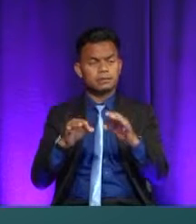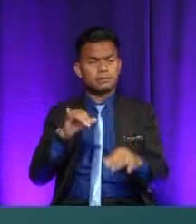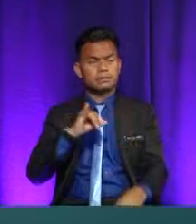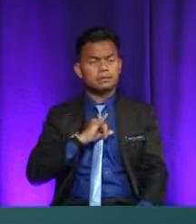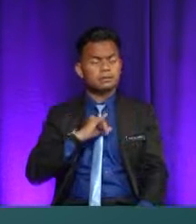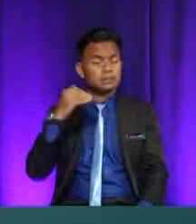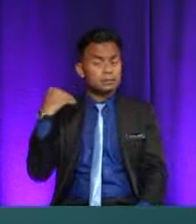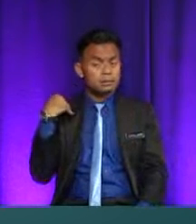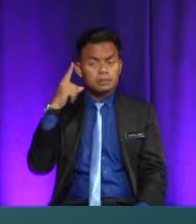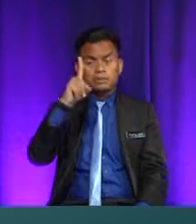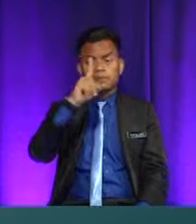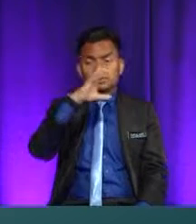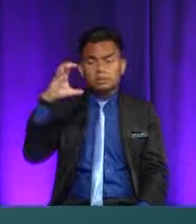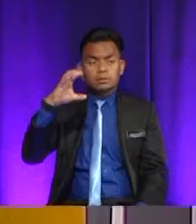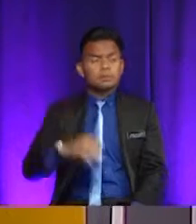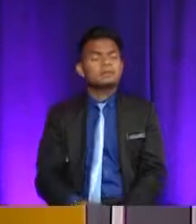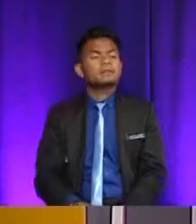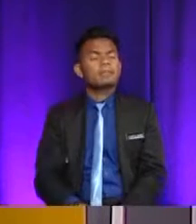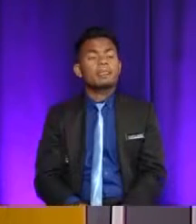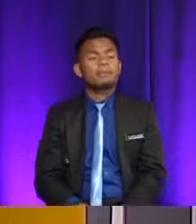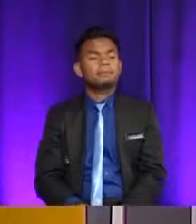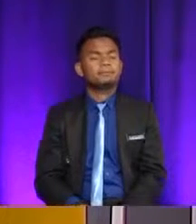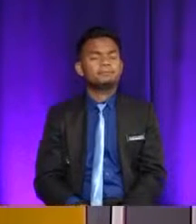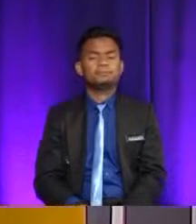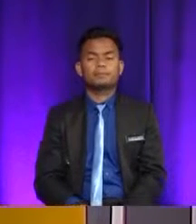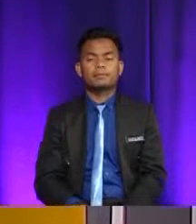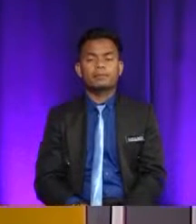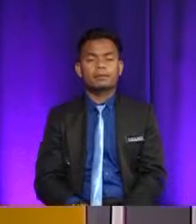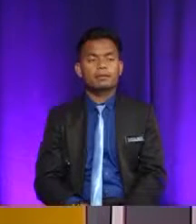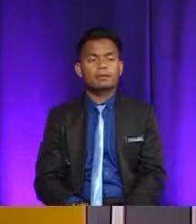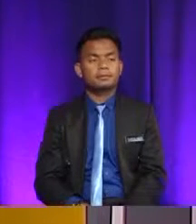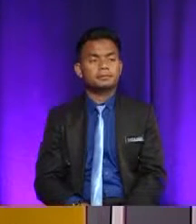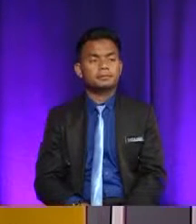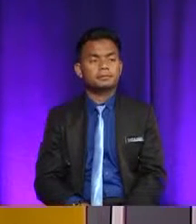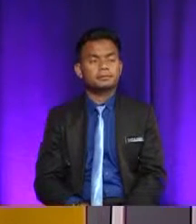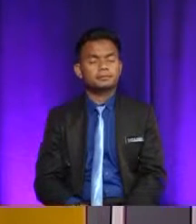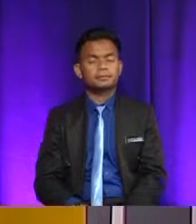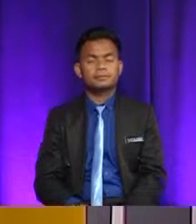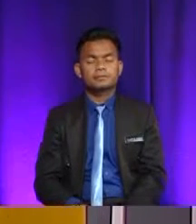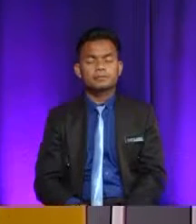Sama ini ini tipu-tipu tahu saya ambil pada anak saya